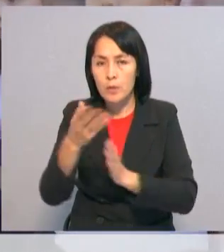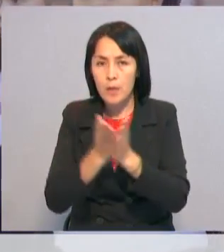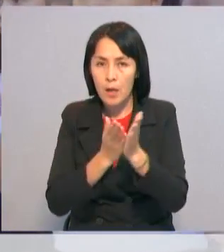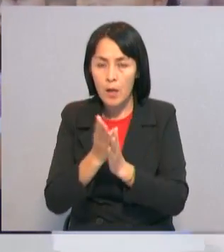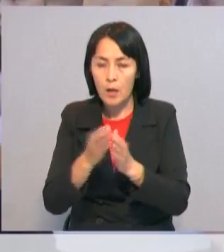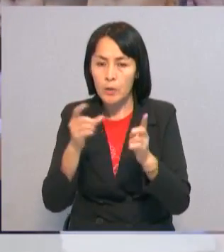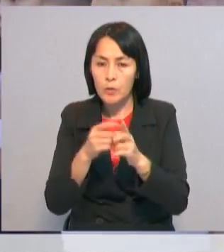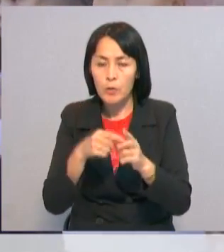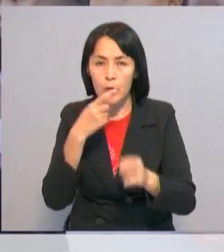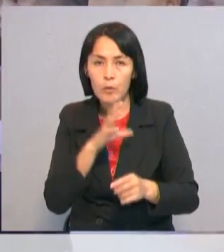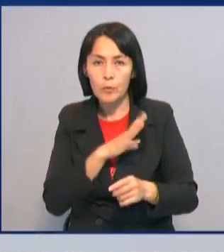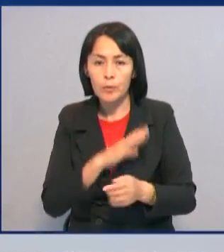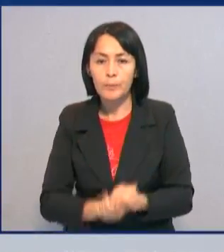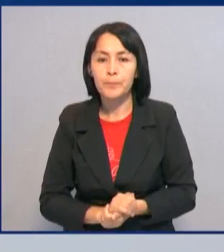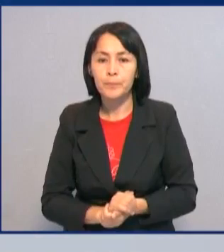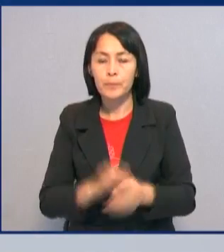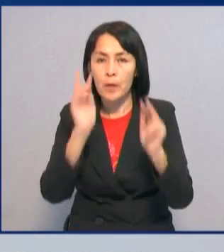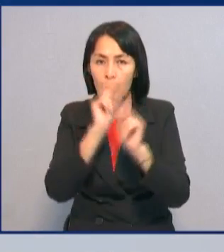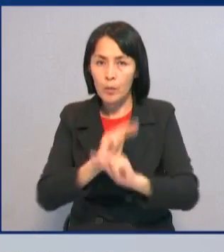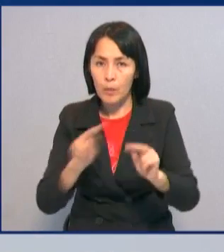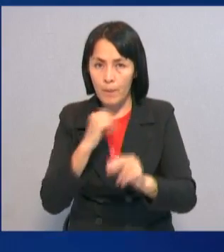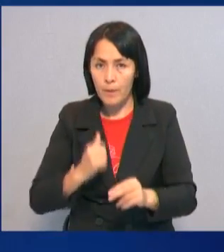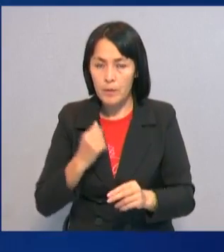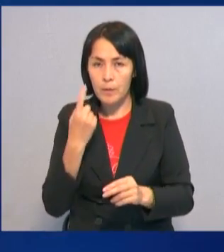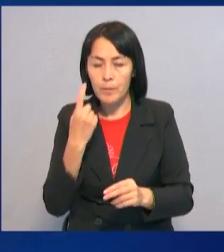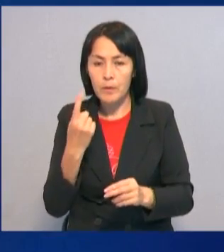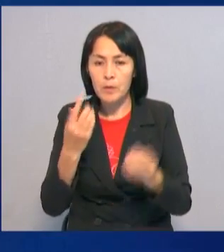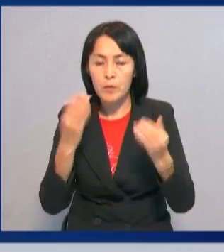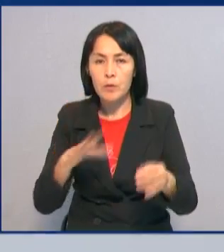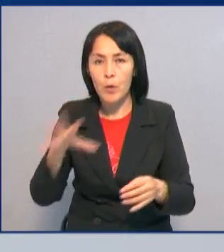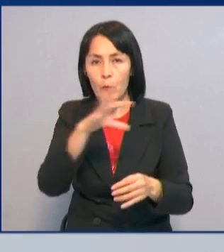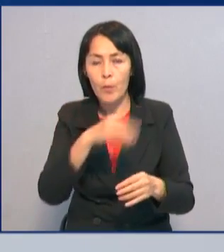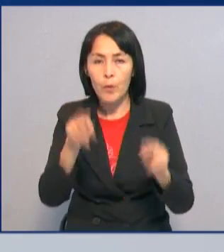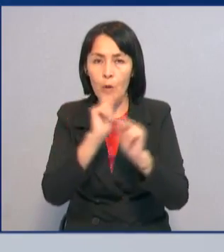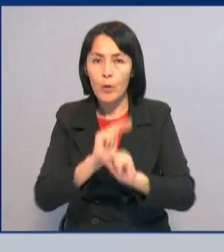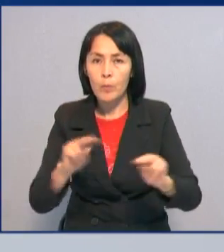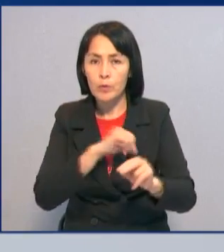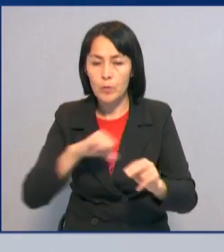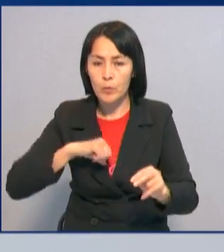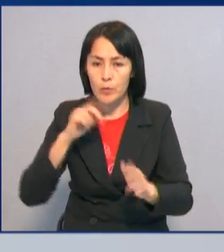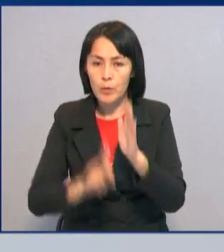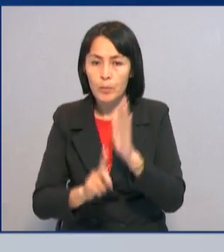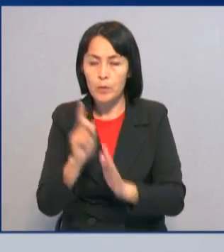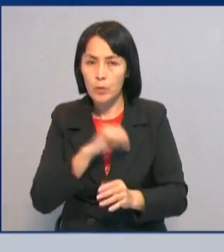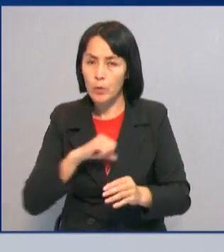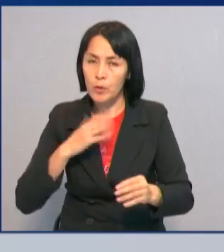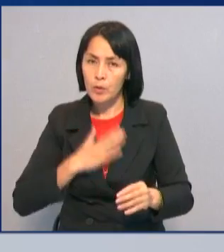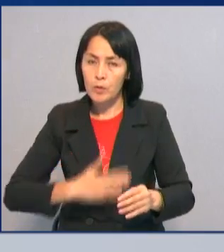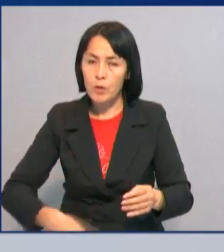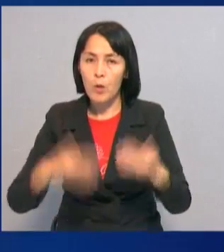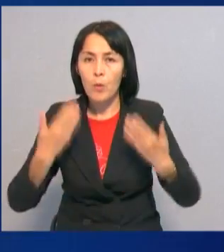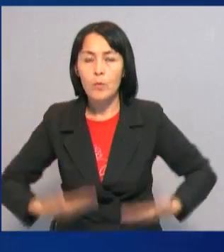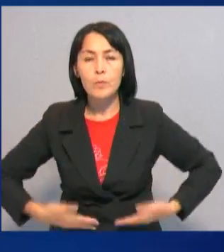бағыттағы пікірін де білдірген болатын. Мұғалімнің мәртебесі біріншіден бүкіл мұғалімнің өзіне байланысты, өзін ұстауы